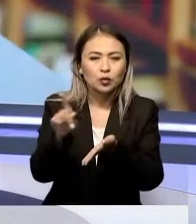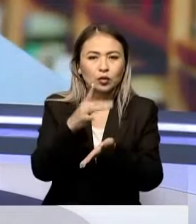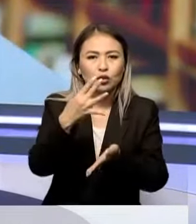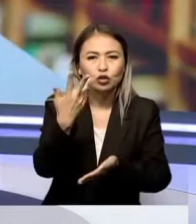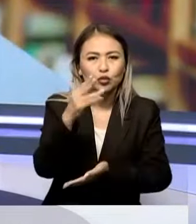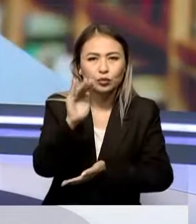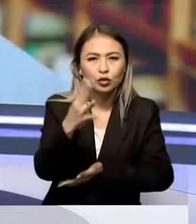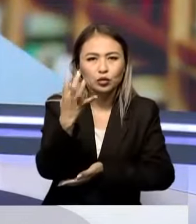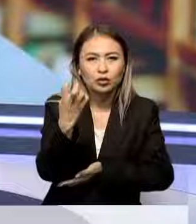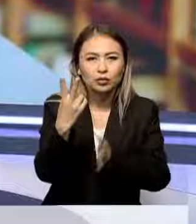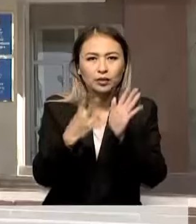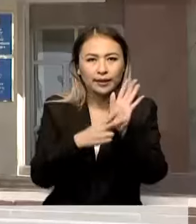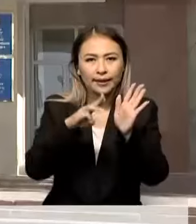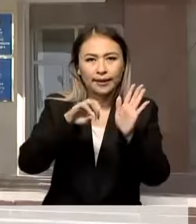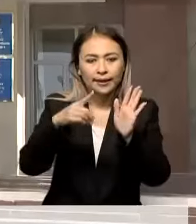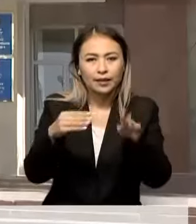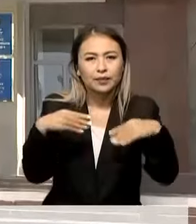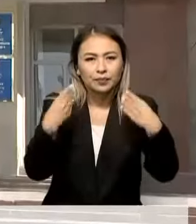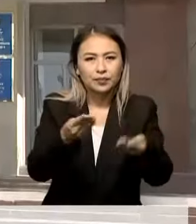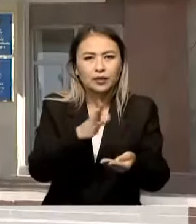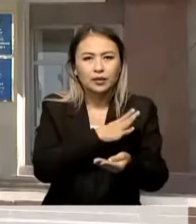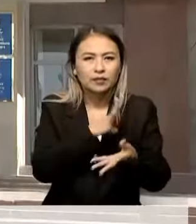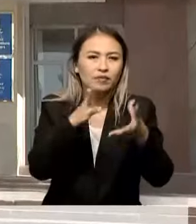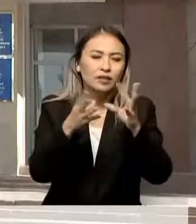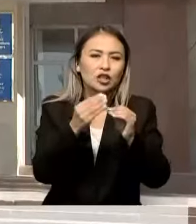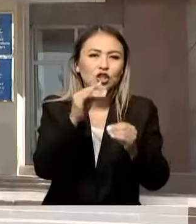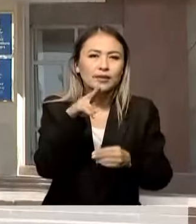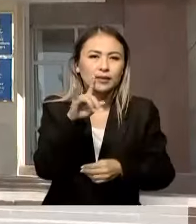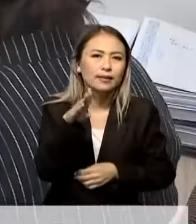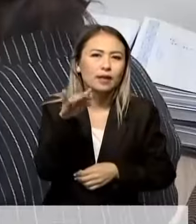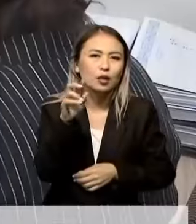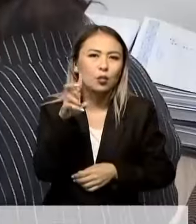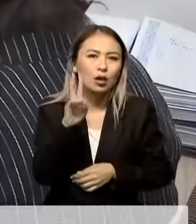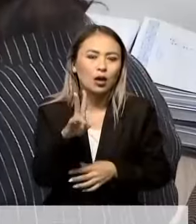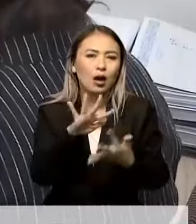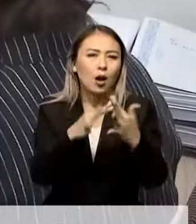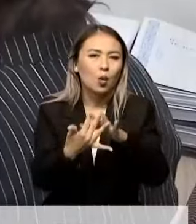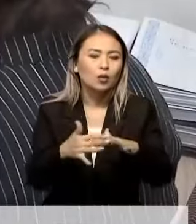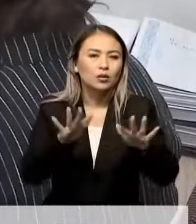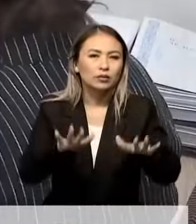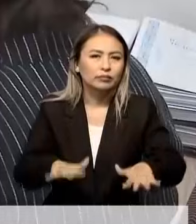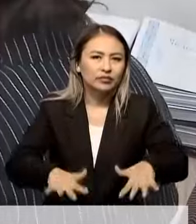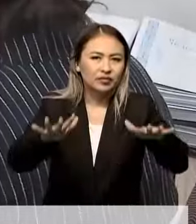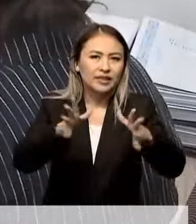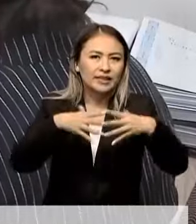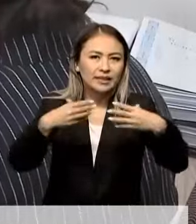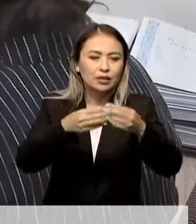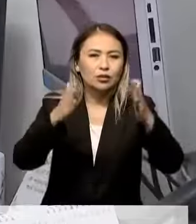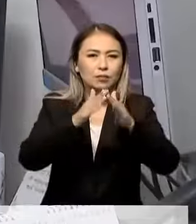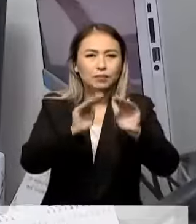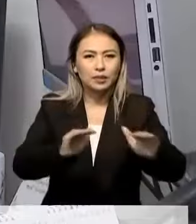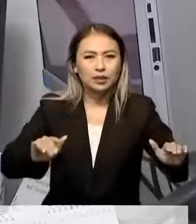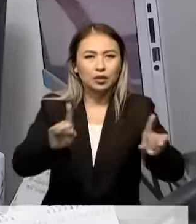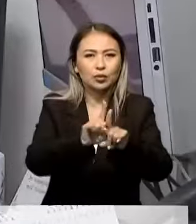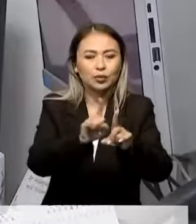үшін 43407 теңгеден бөлінді. Жезді кенті мен Талдыбұлақ ауылдарындағы көктемгі тасқын кезінде үйлерін су басқан отбасылардың балаларына